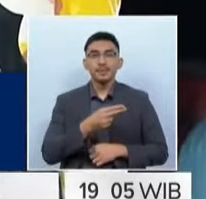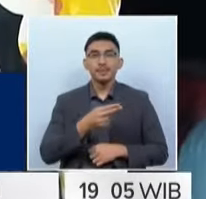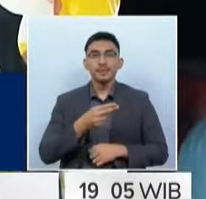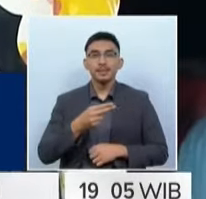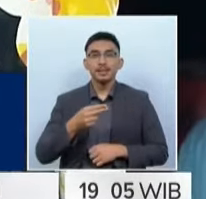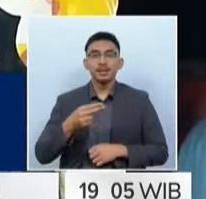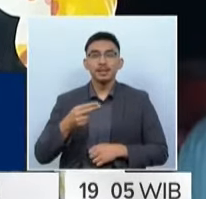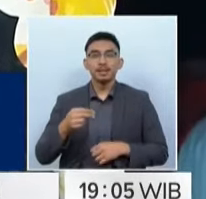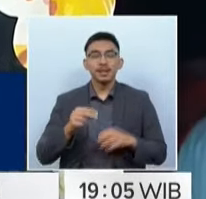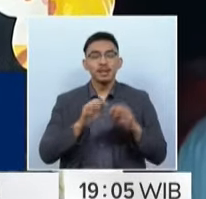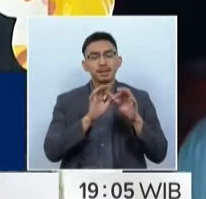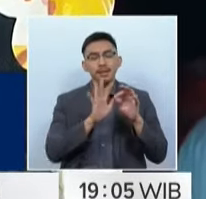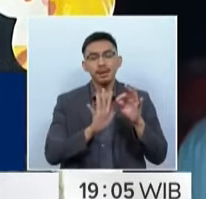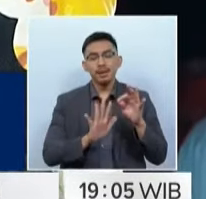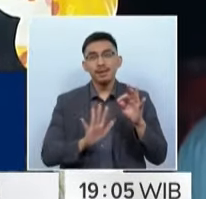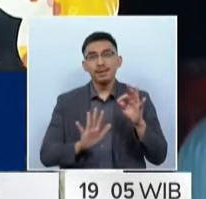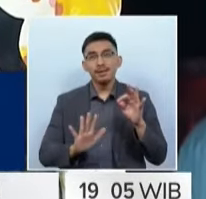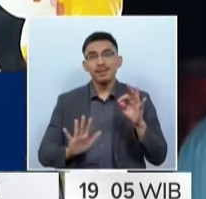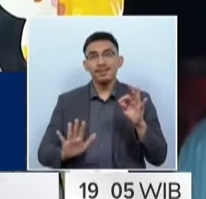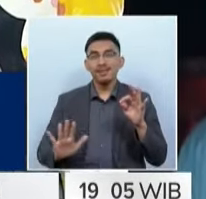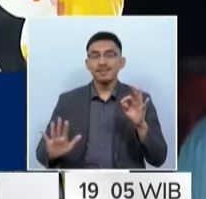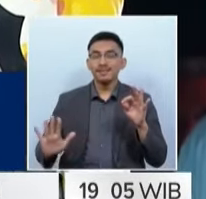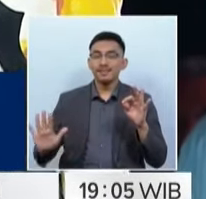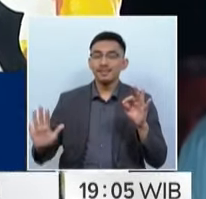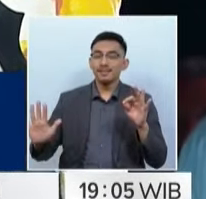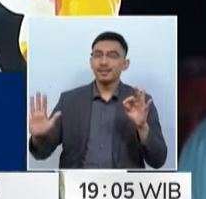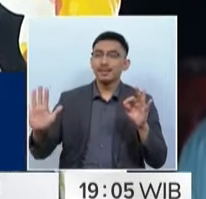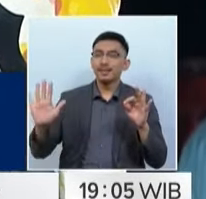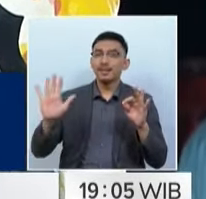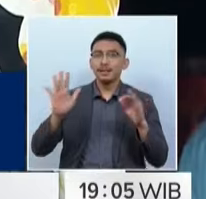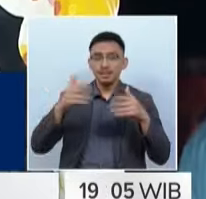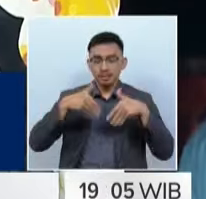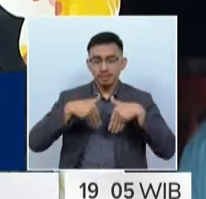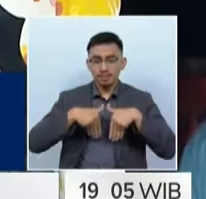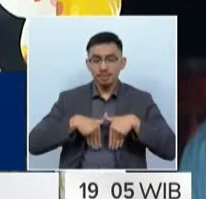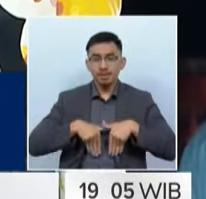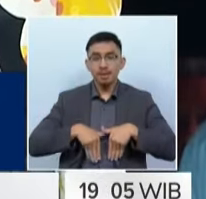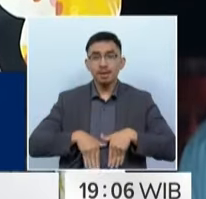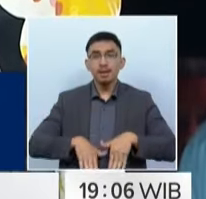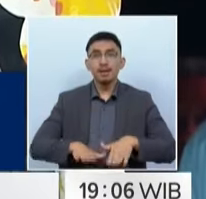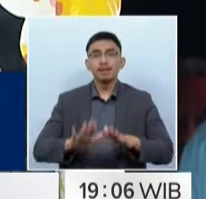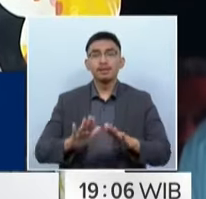Indonesia tanah airku tanah